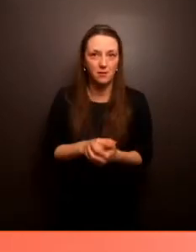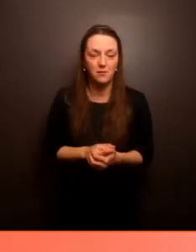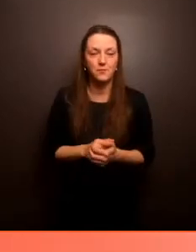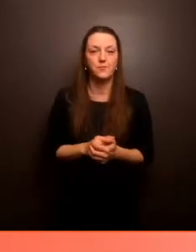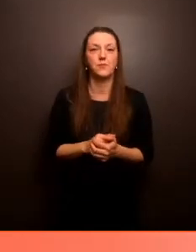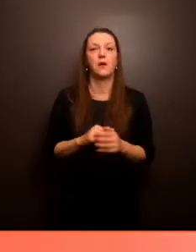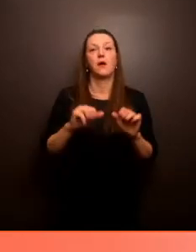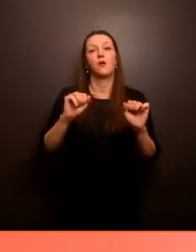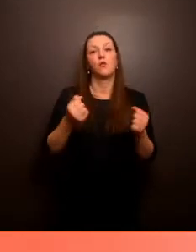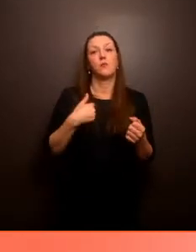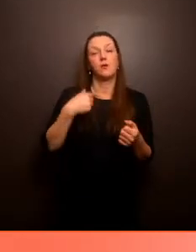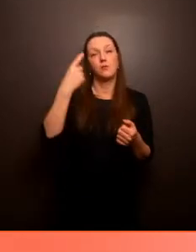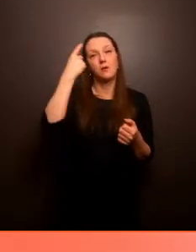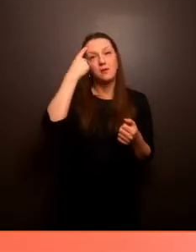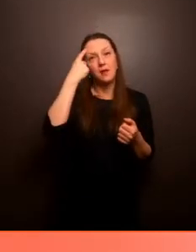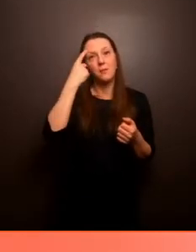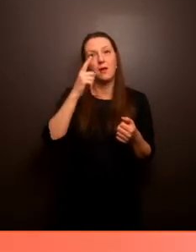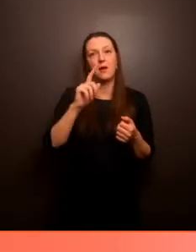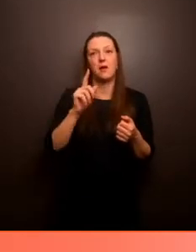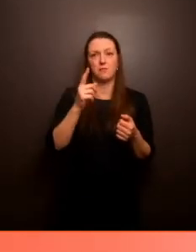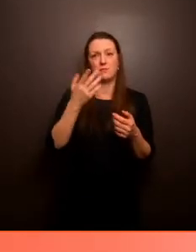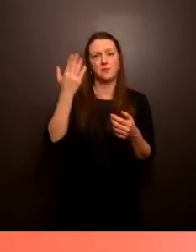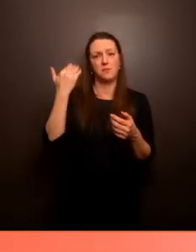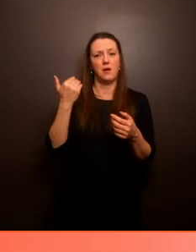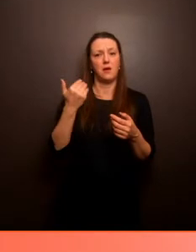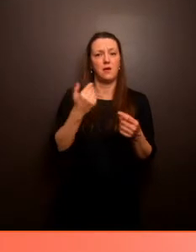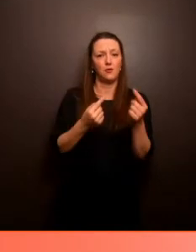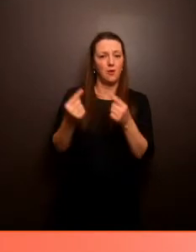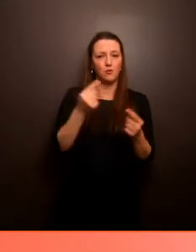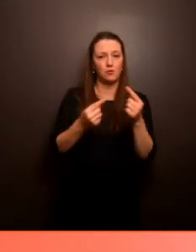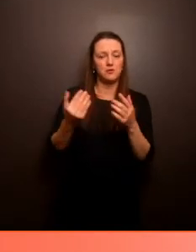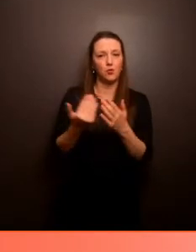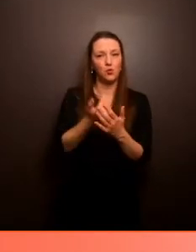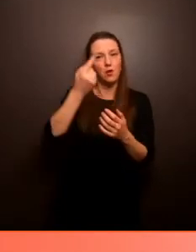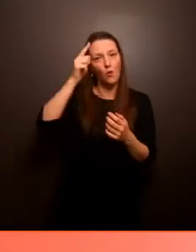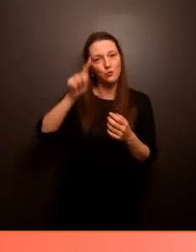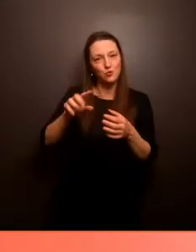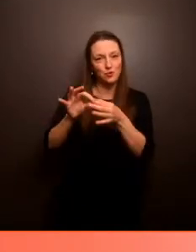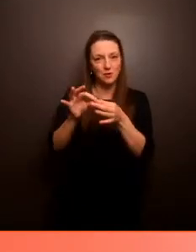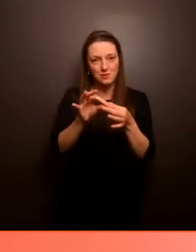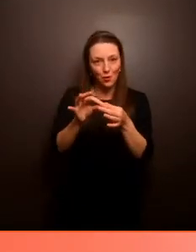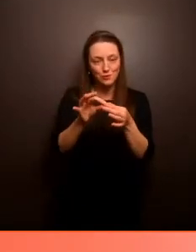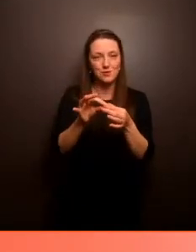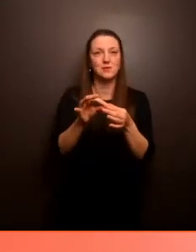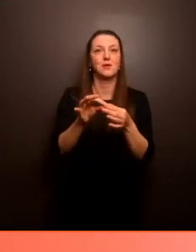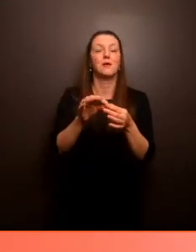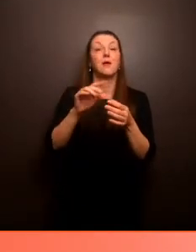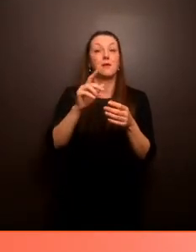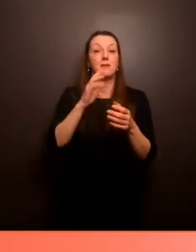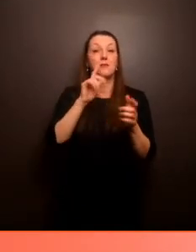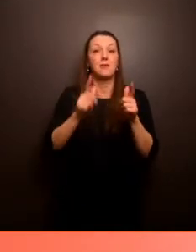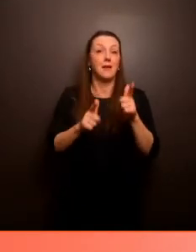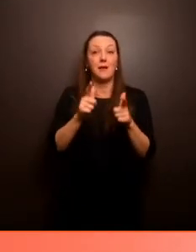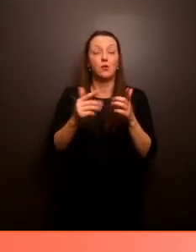sellele, mis me just vaatasime seoses nende uute oskustega, me nägime seda, et need uued oskused